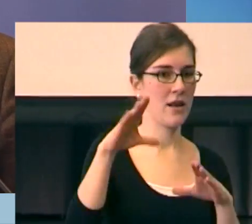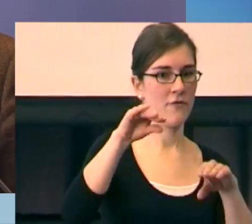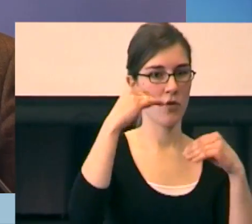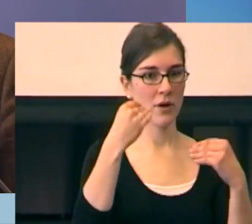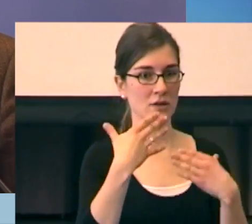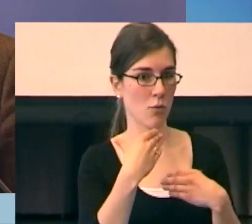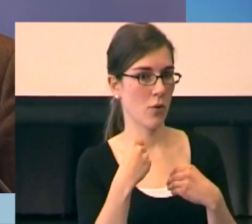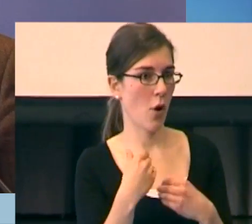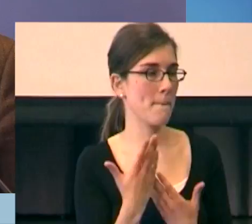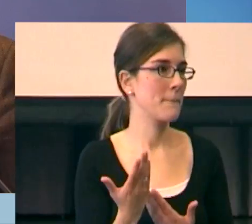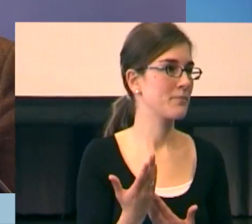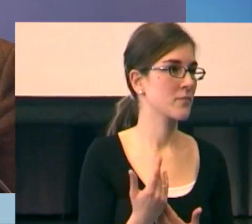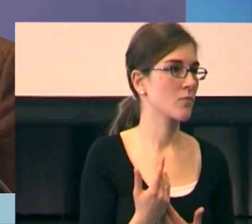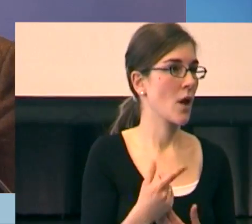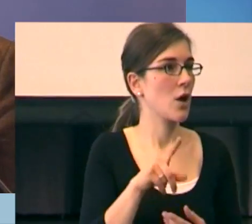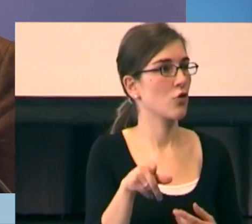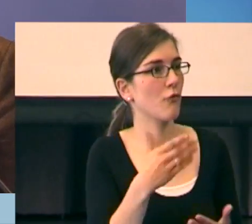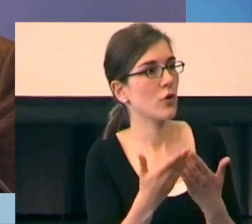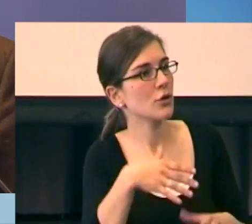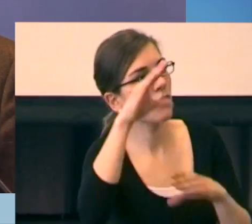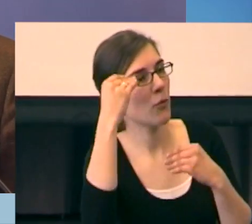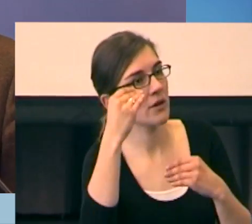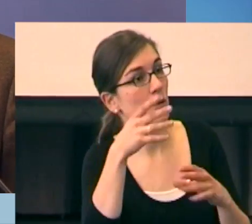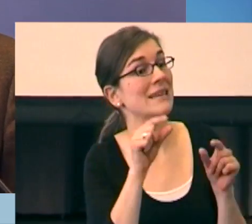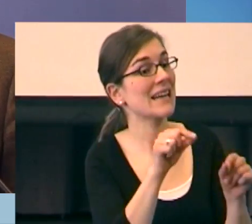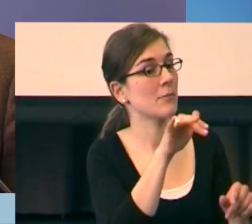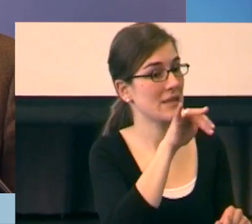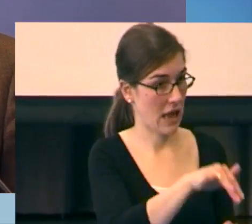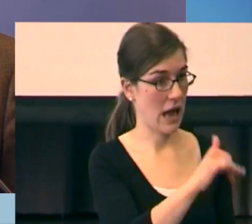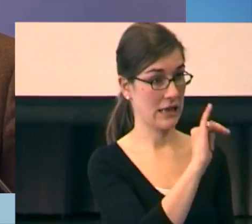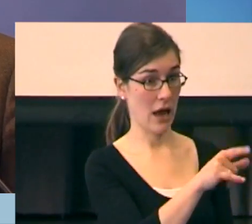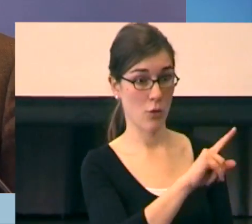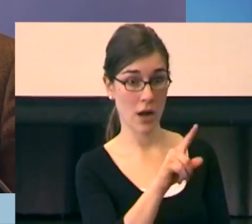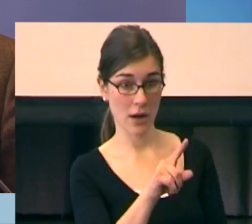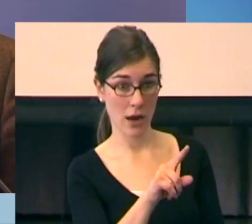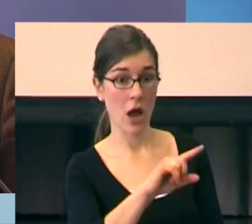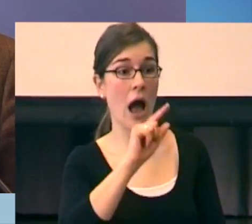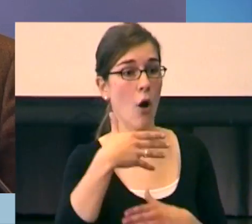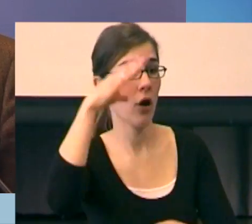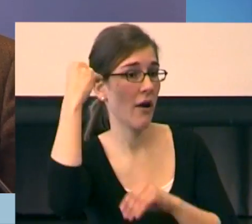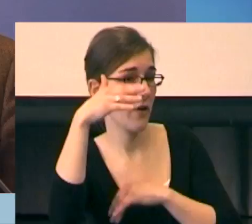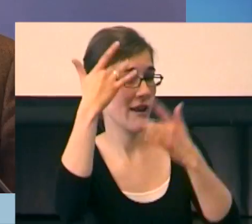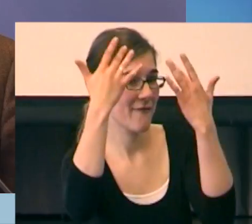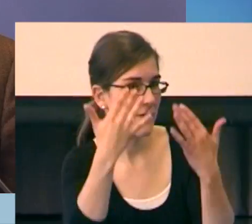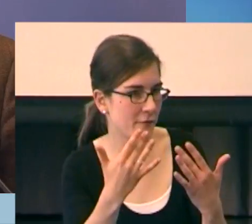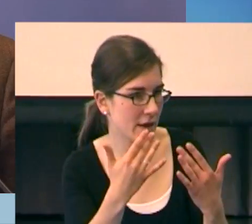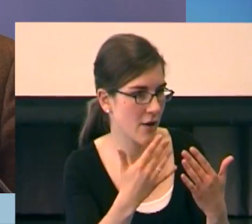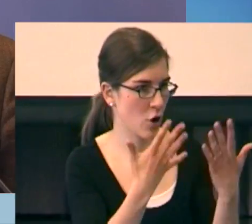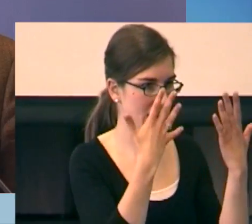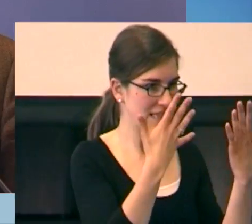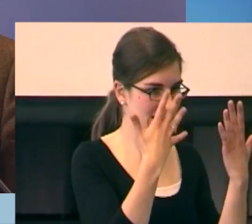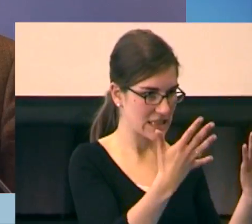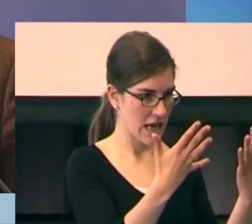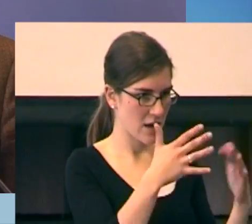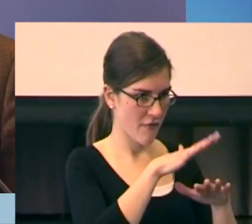nicht nur, ob da ein Krebs überhaupt drin ist, sondern wir erfahren, wie viele von den 10 Gewebsproben sind